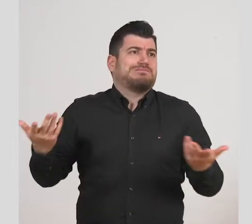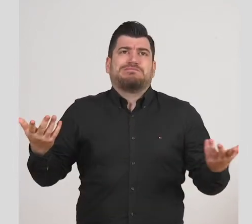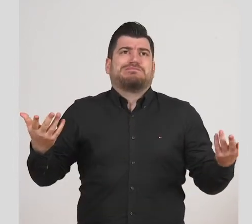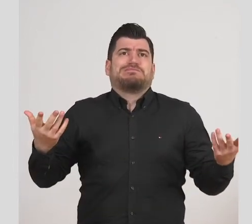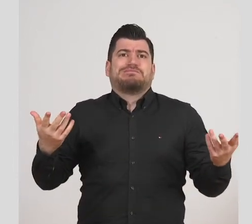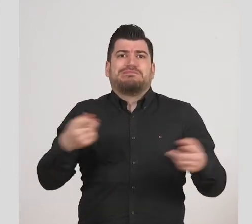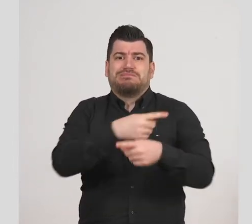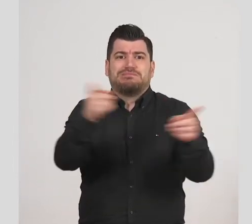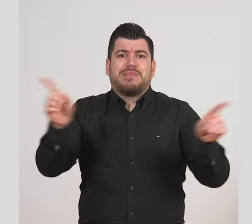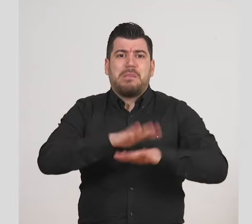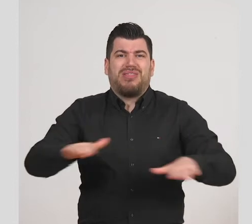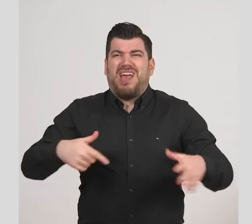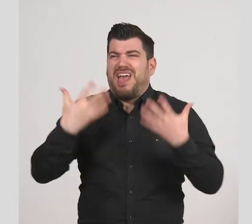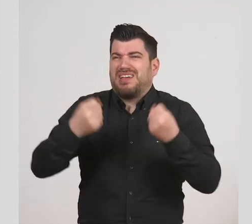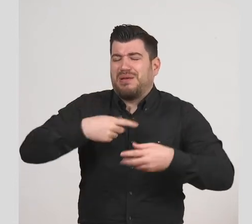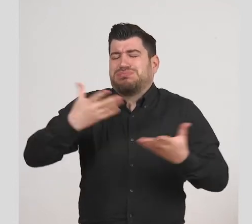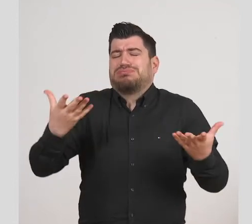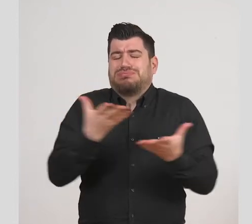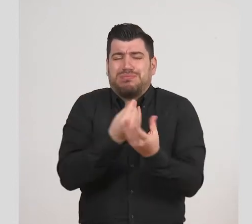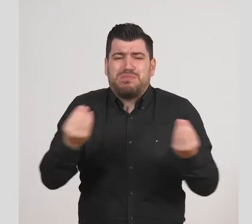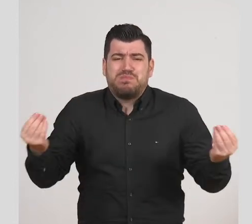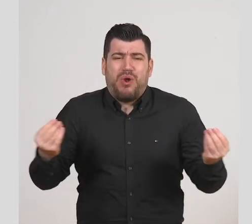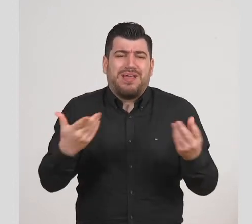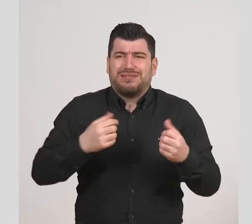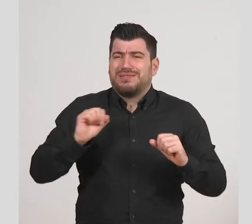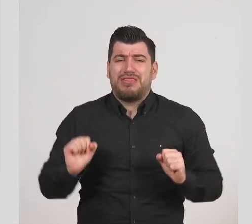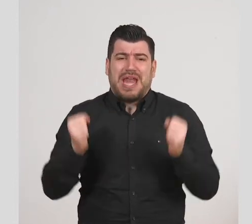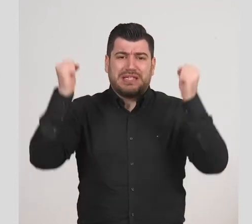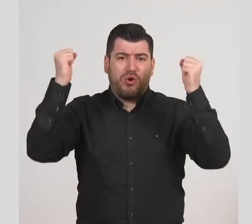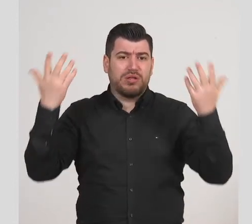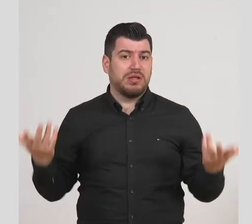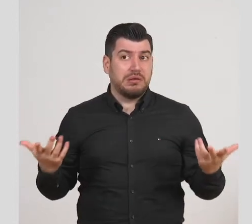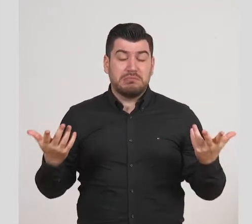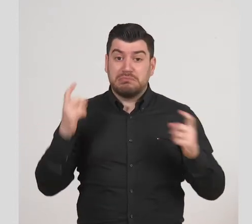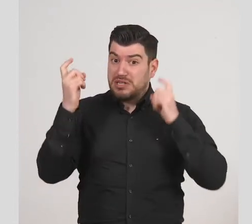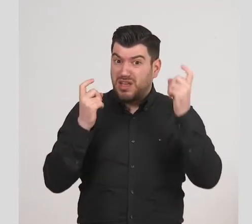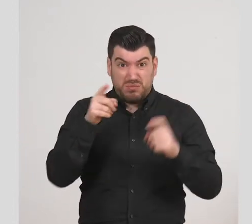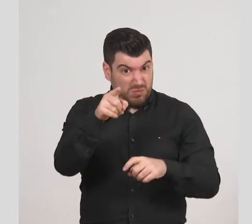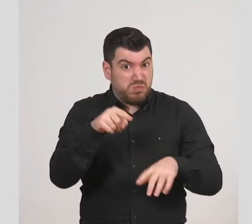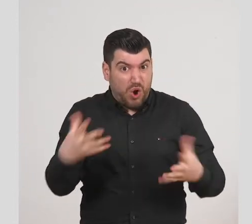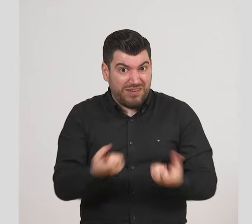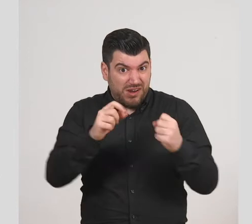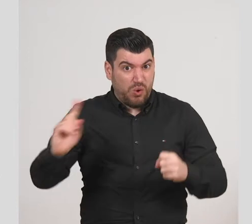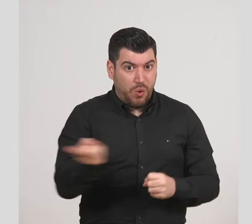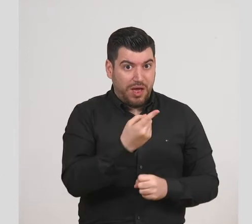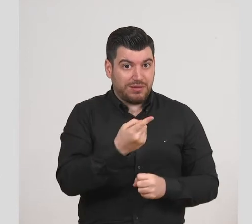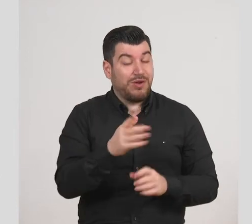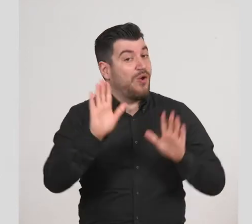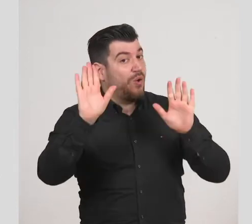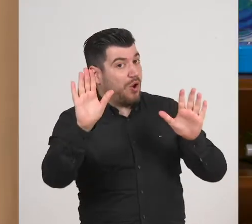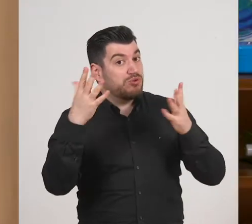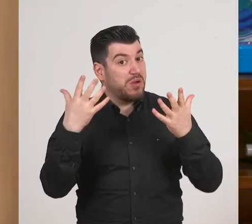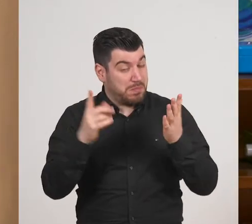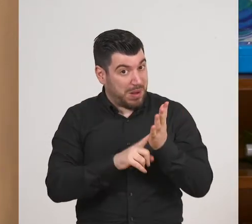Δεν ξέρω κι εγώ, έχετε πάρα πολλές δραστηριότητες. Απορώ πως το προλαβαίνετε. Αλλά εδώ πέρα λέει ότι πρέπει όμως να έχω και το